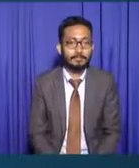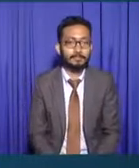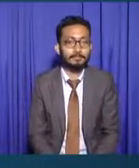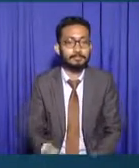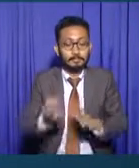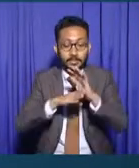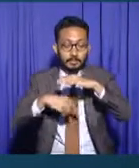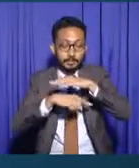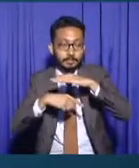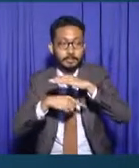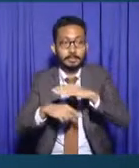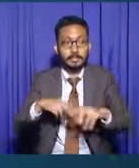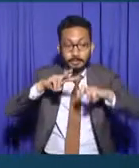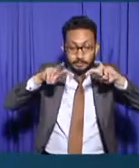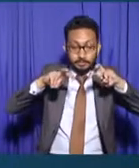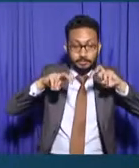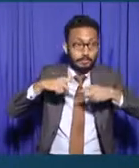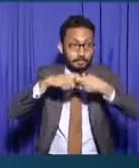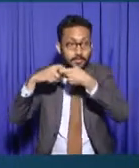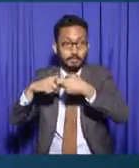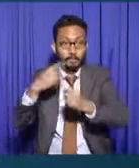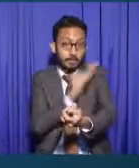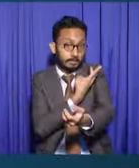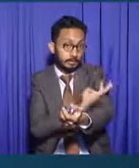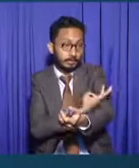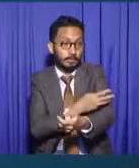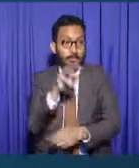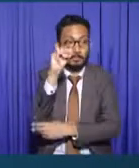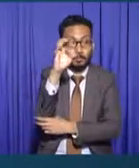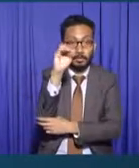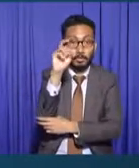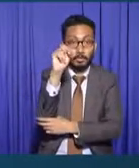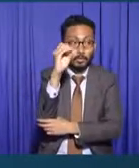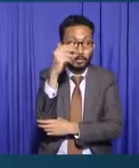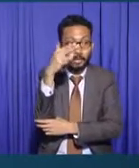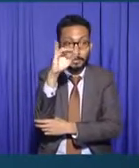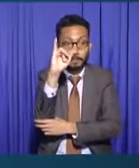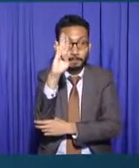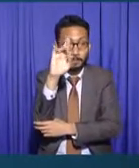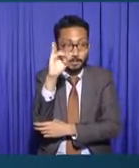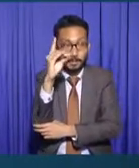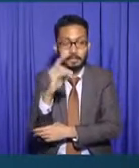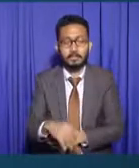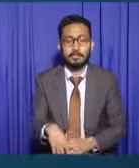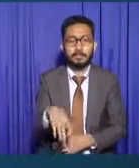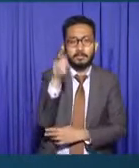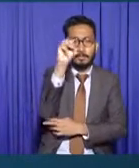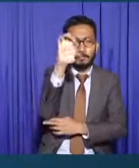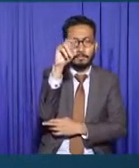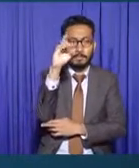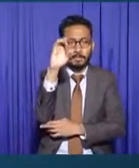berdasarkan kajian berkaitan pewarisan monohibrid Mendel